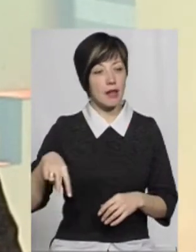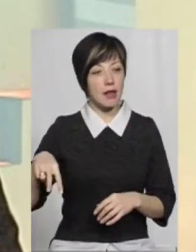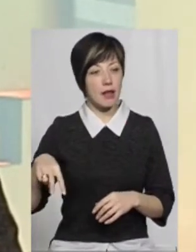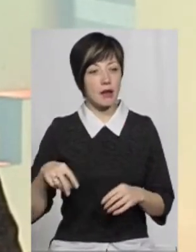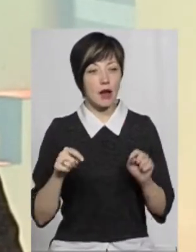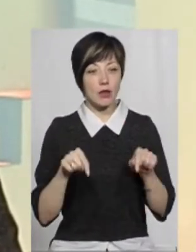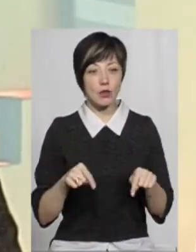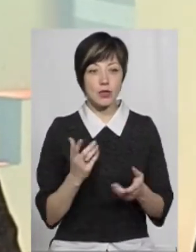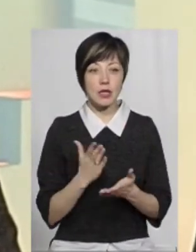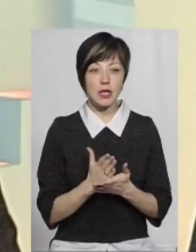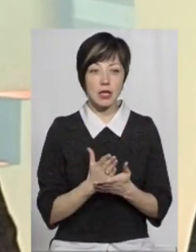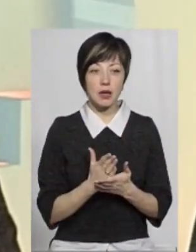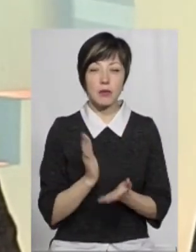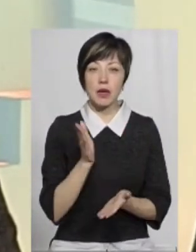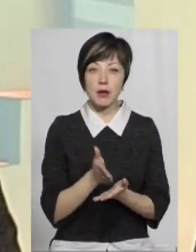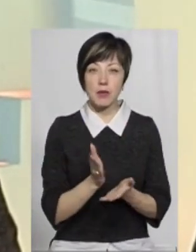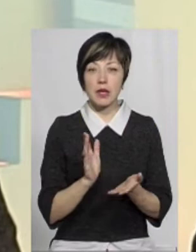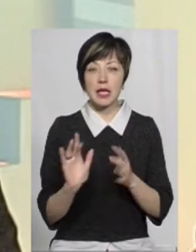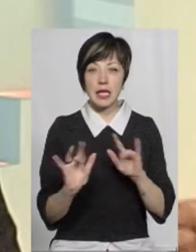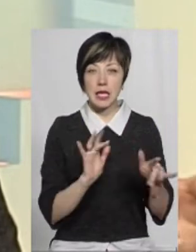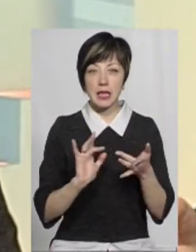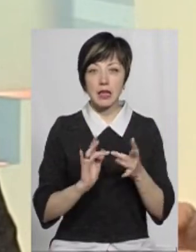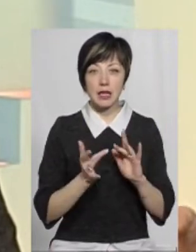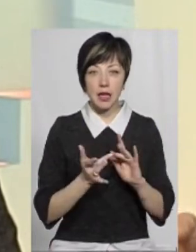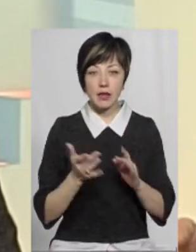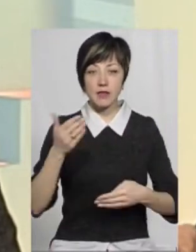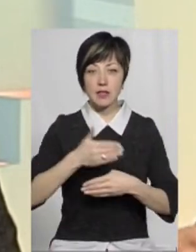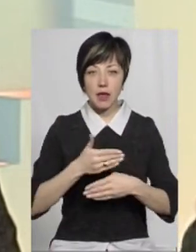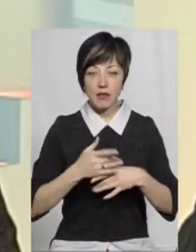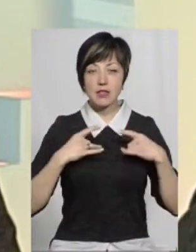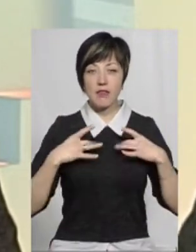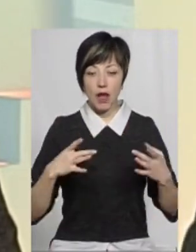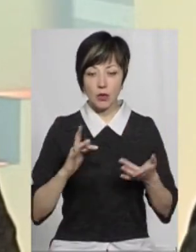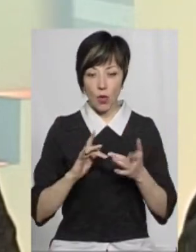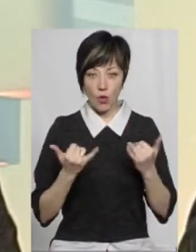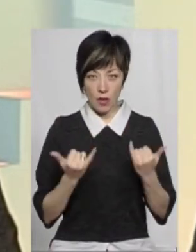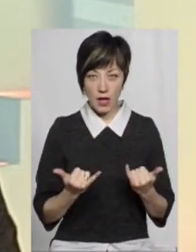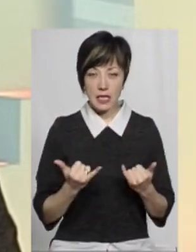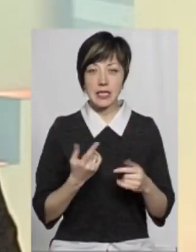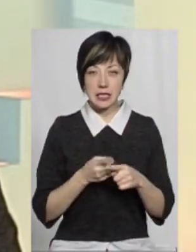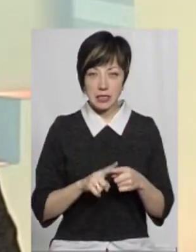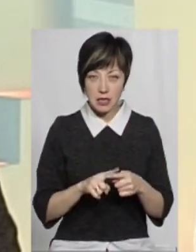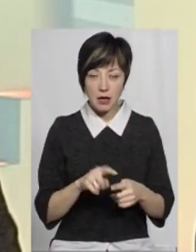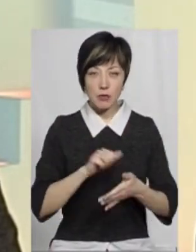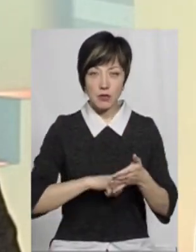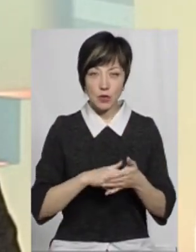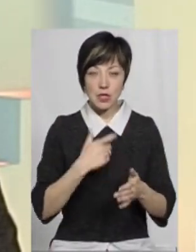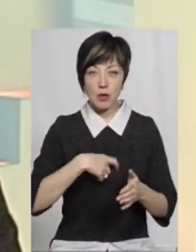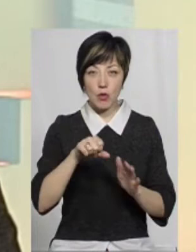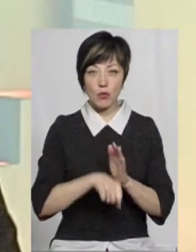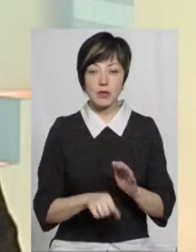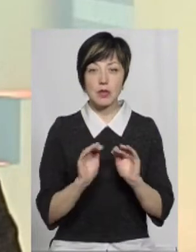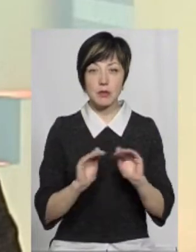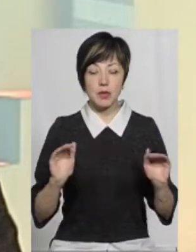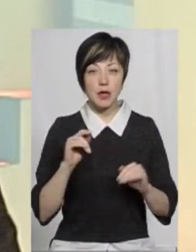А тут є прямі дії інтернета, і в виставі «Свят онлайн» показано, що ці дії приводять до самогубств підлітків.